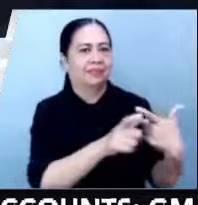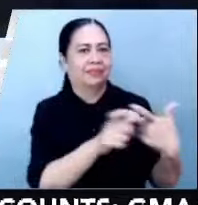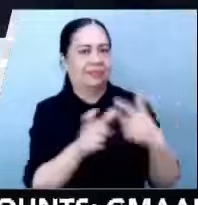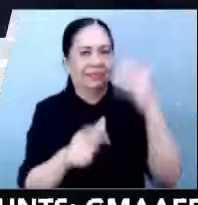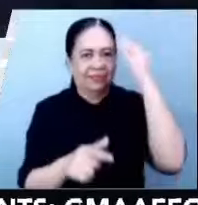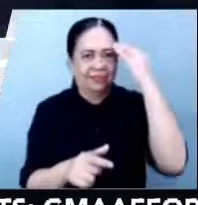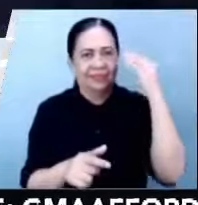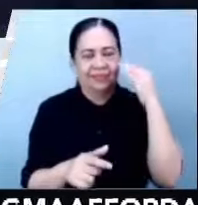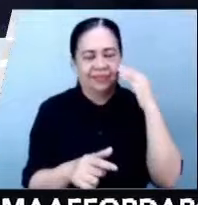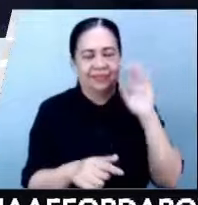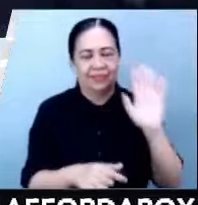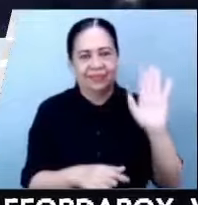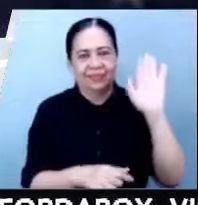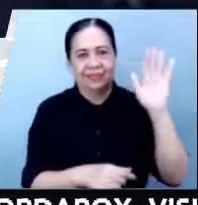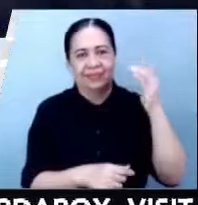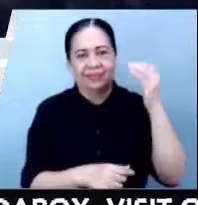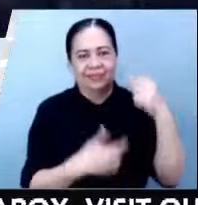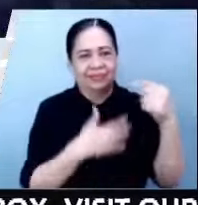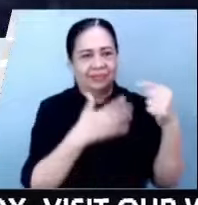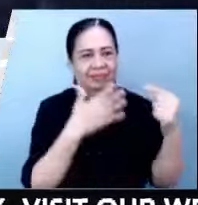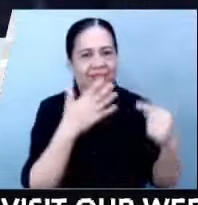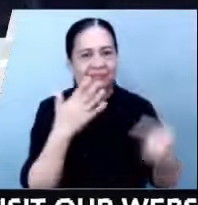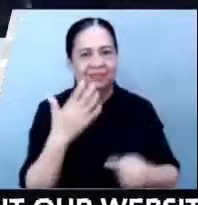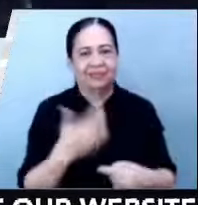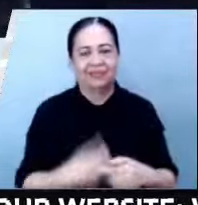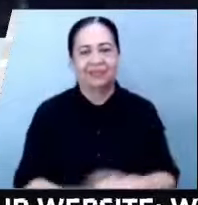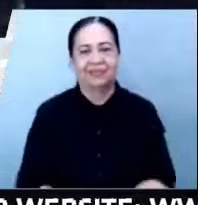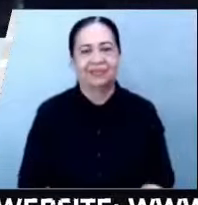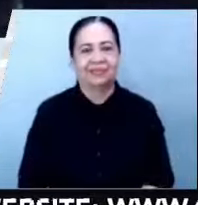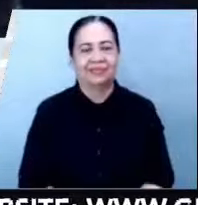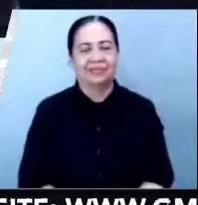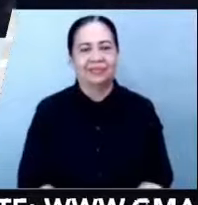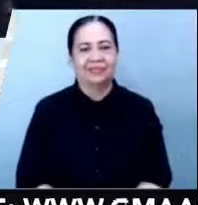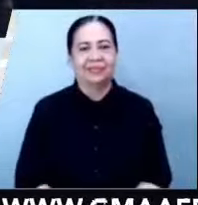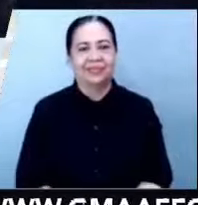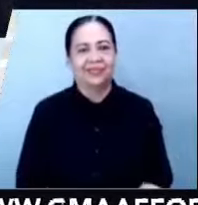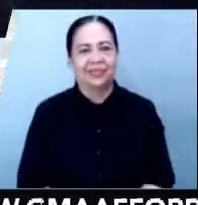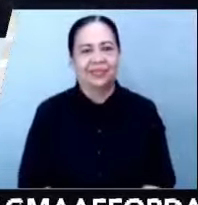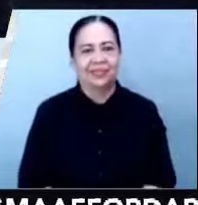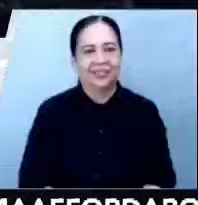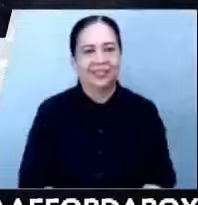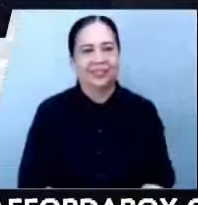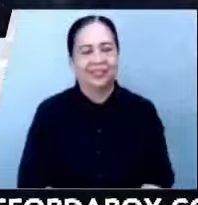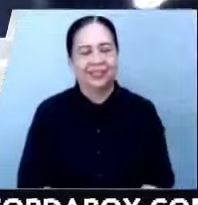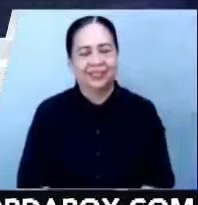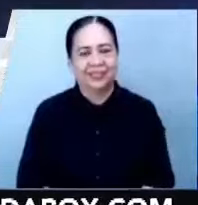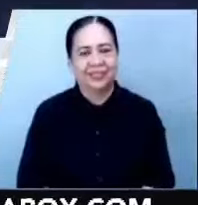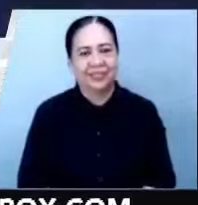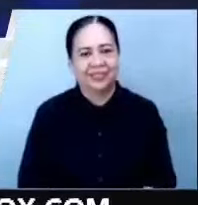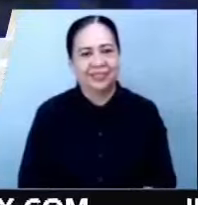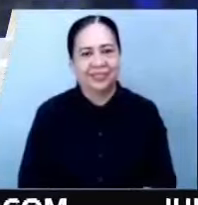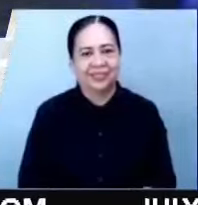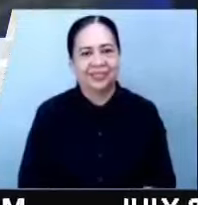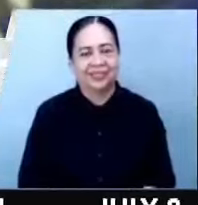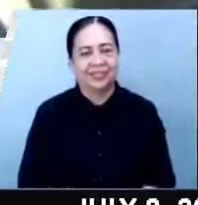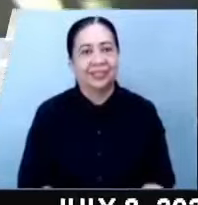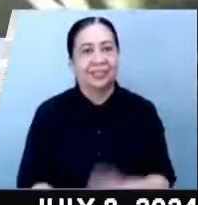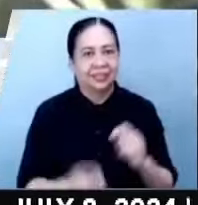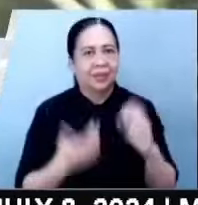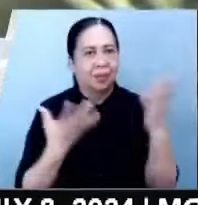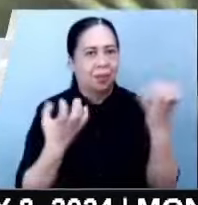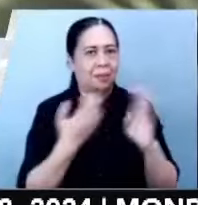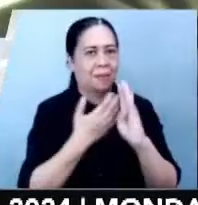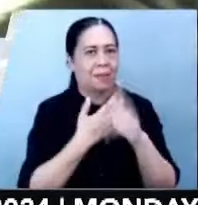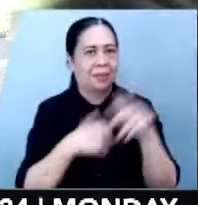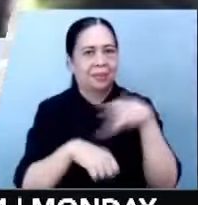Jae-suk, Haha, Yang Se-chan, Ji Seok-jin, Song Ji-yo at Kim Jong-kook na makabalik sa Pilipinas at ma-meet